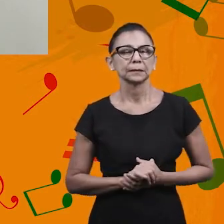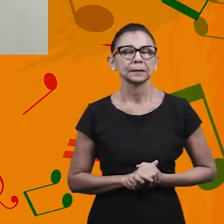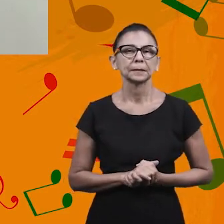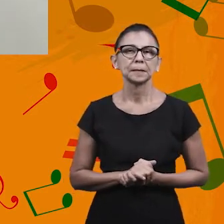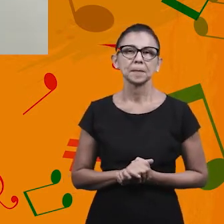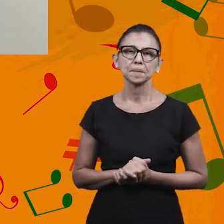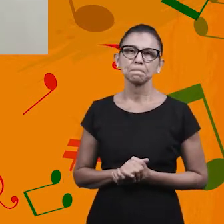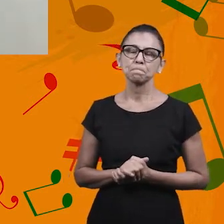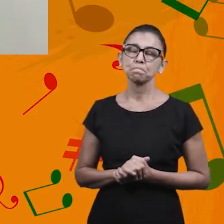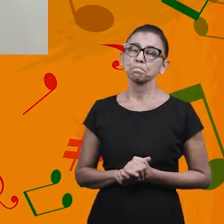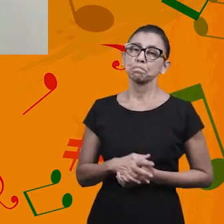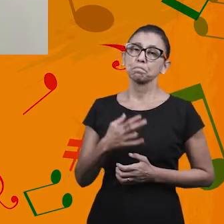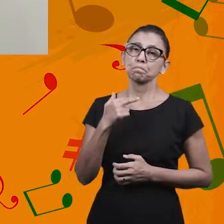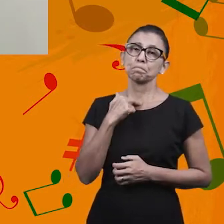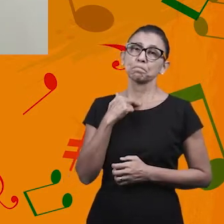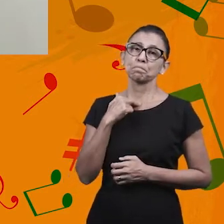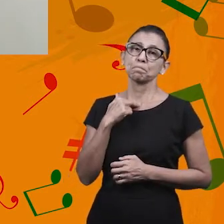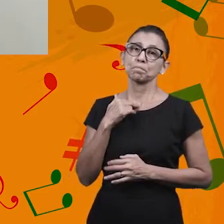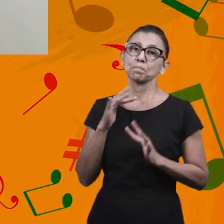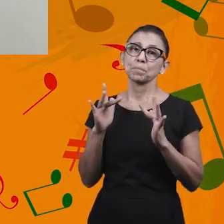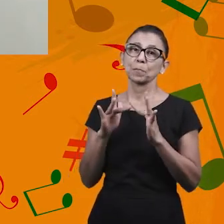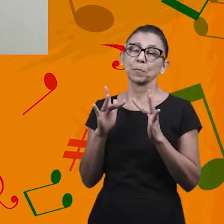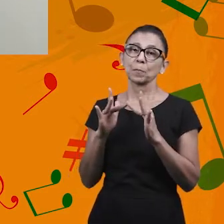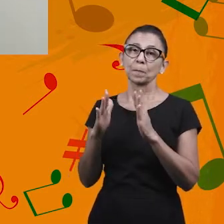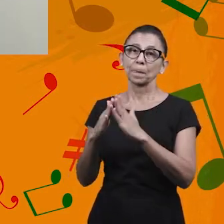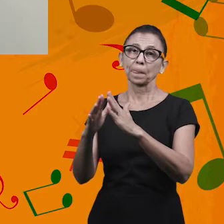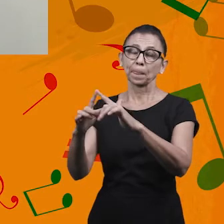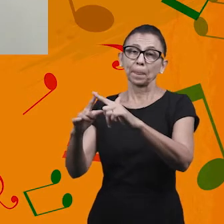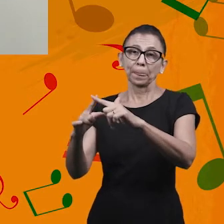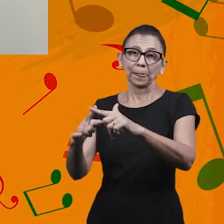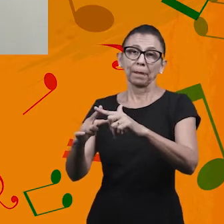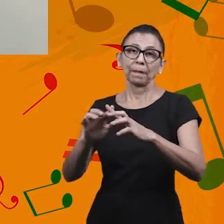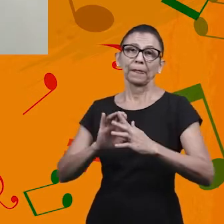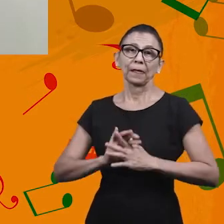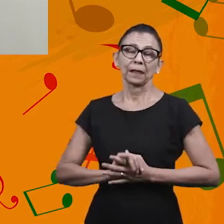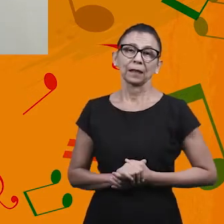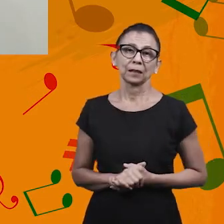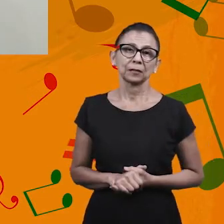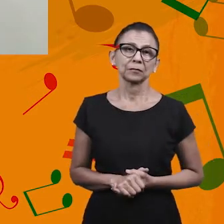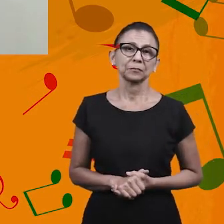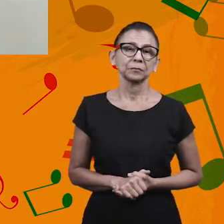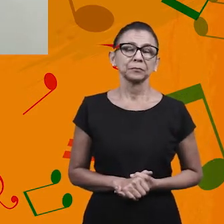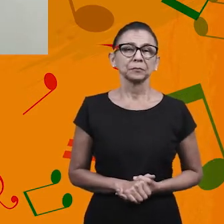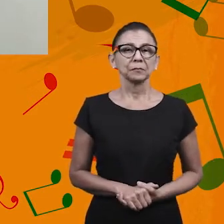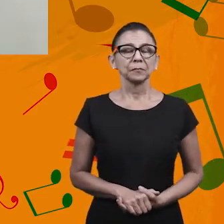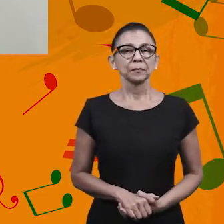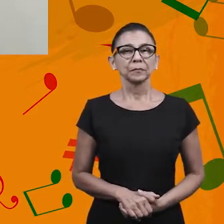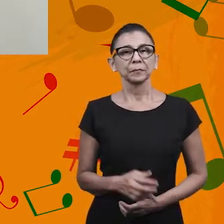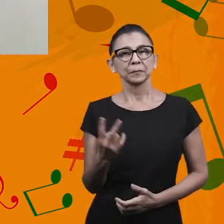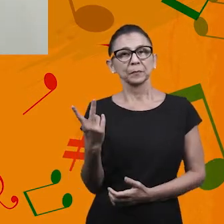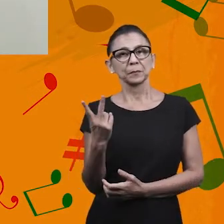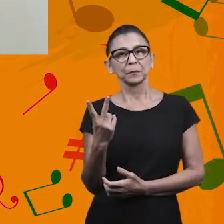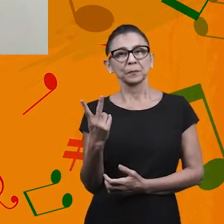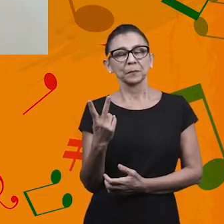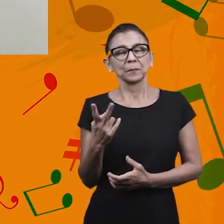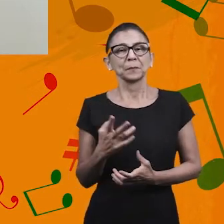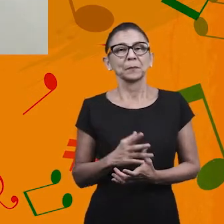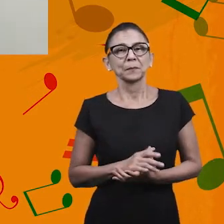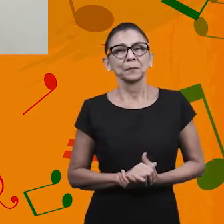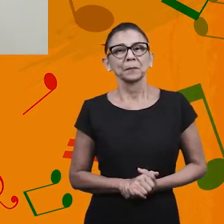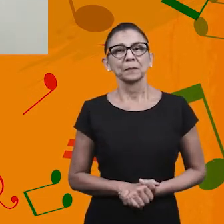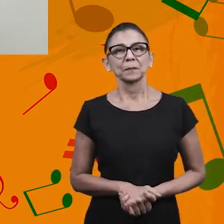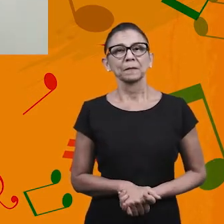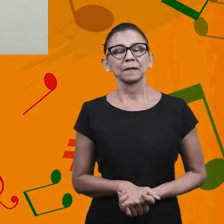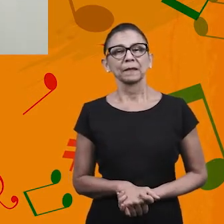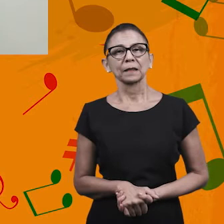les cours d'instruments à l'église s'est arrêté et on a commencé à prendre la flûte douce avec ma